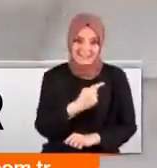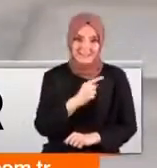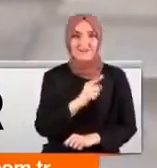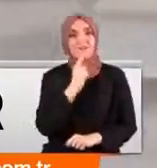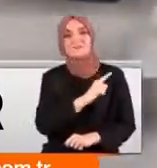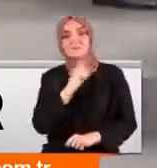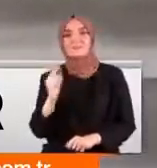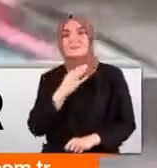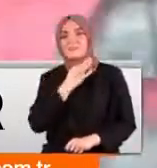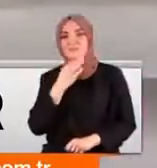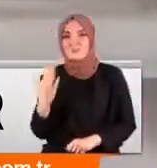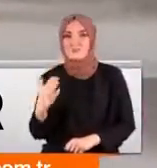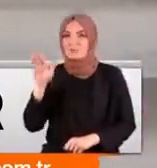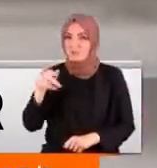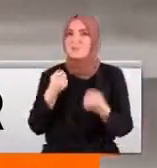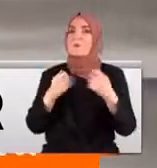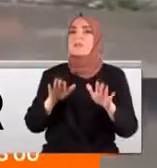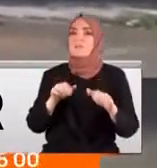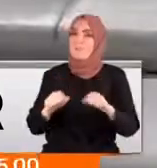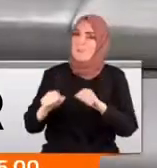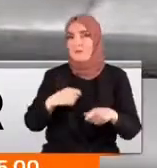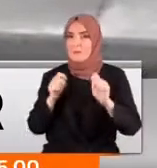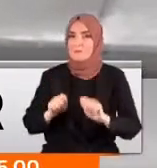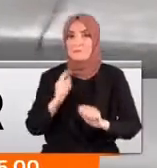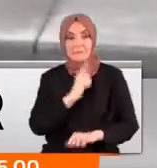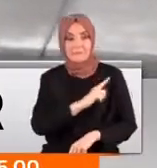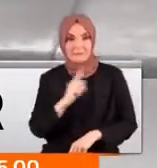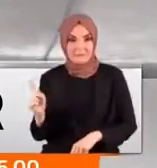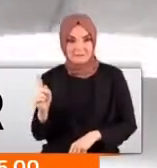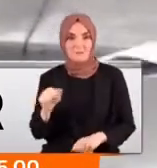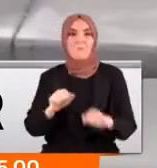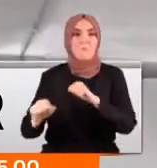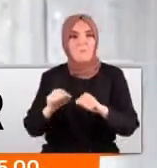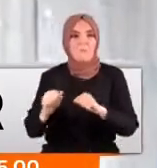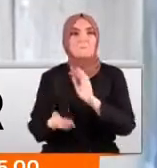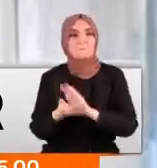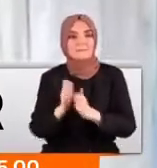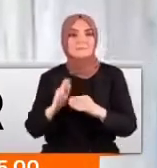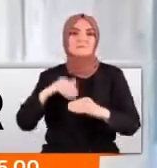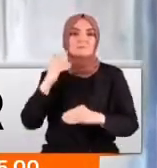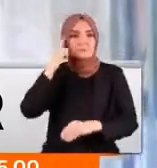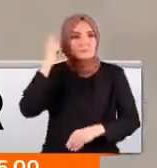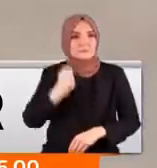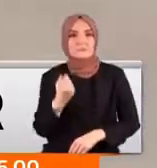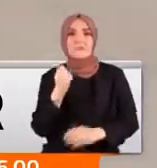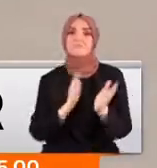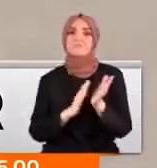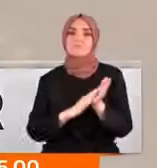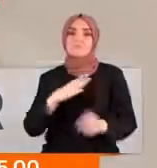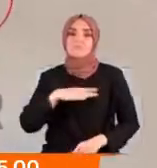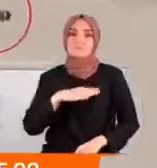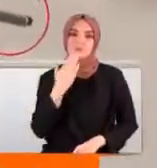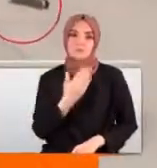Ücret almayacağını söyleyen ayakkabı boyacısı boyama işlemi bitince ondan ısrarla para istedi. İşte bu